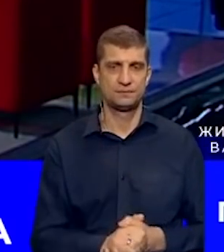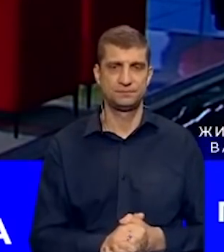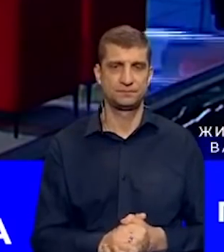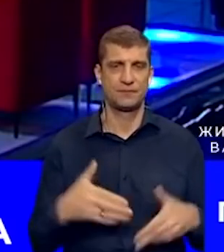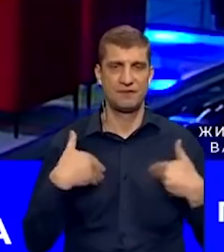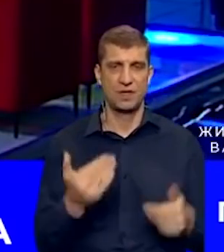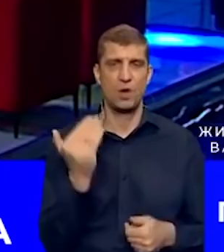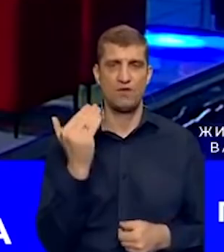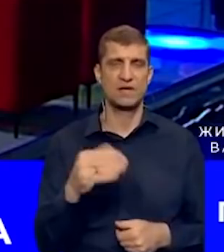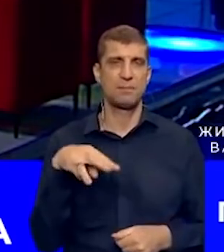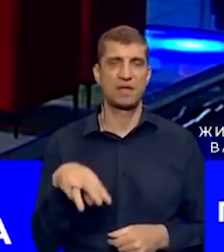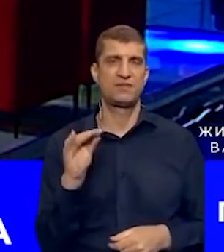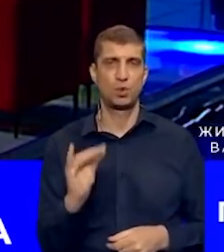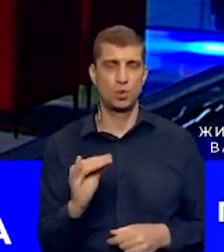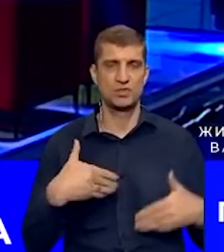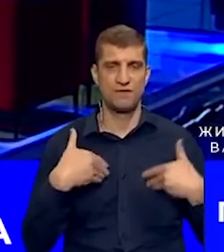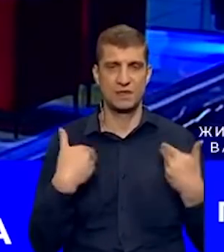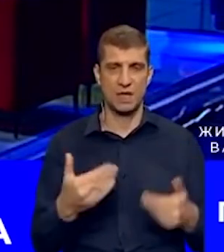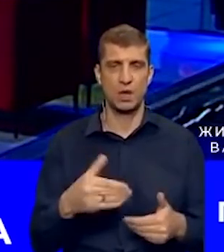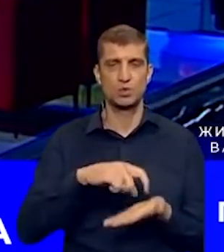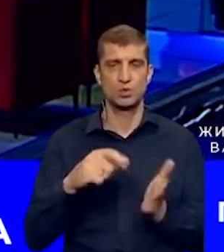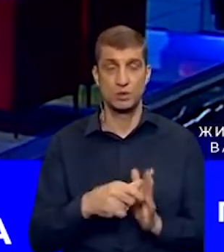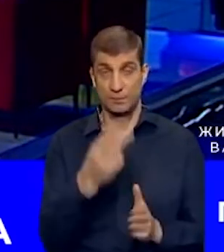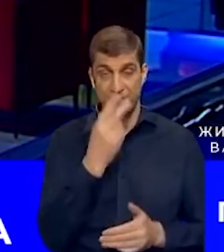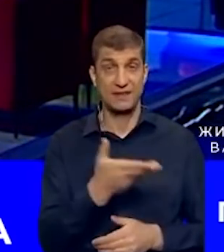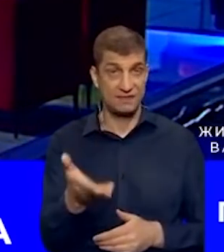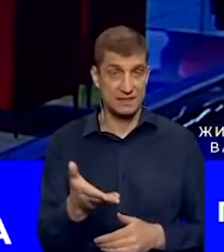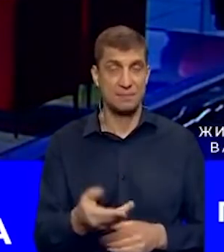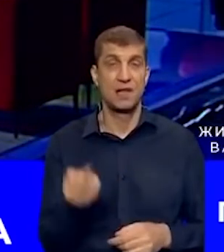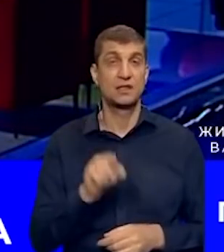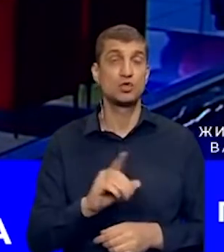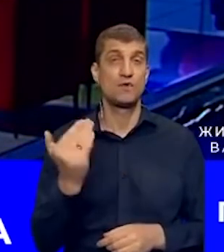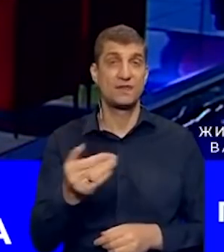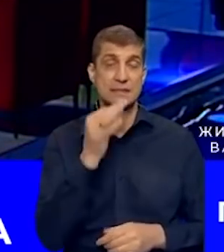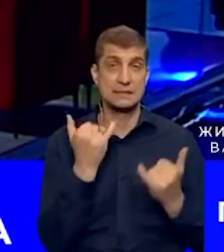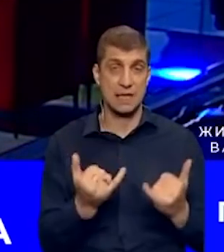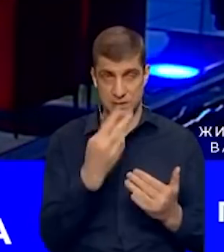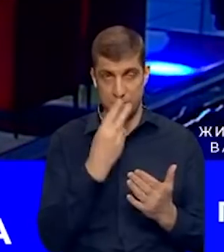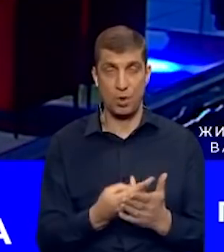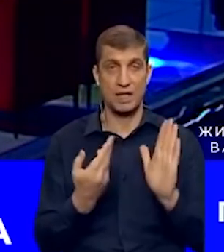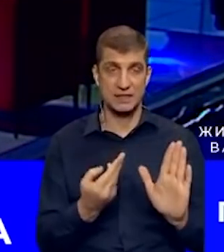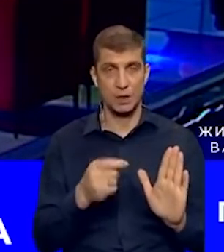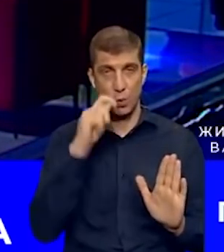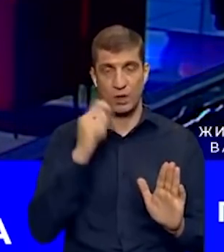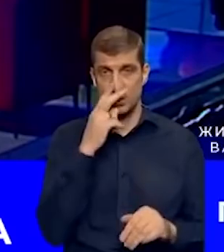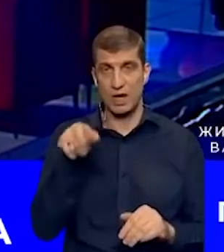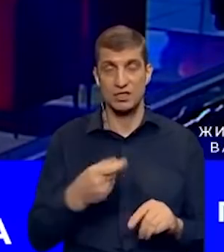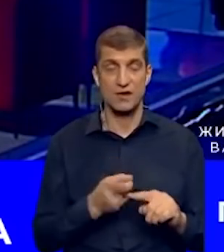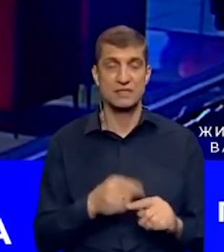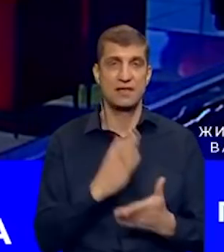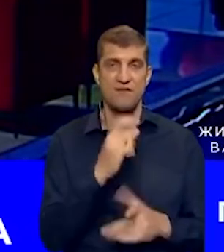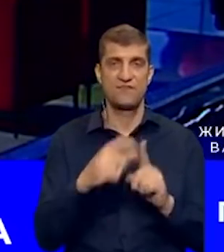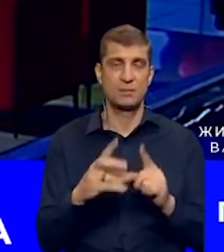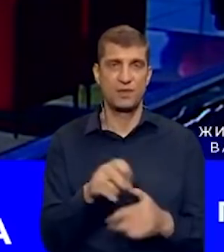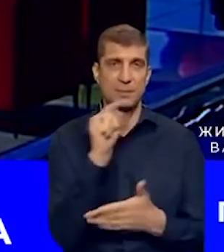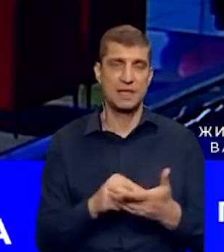Вітаю вас, Матвій Юрійович, вітаю студію. Дивіться, от те, що ви зараз показали українському глядачеві, це, власне, є відповіді